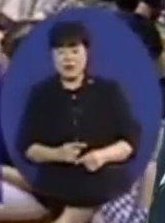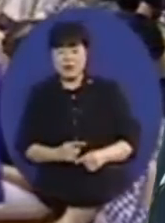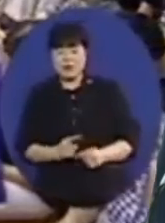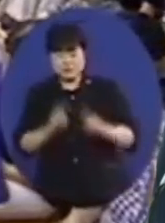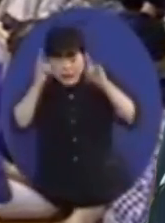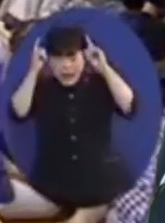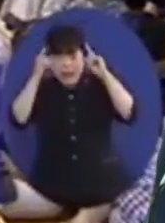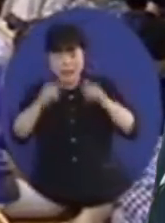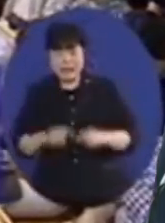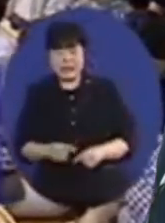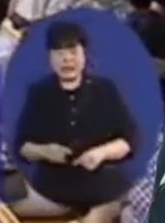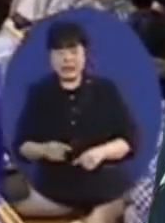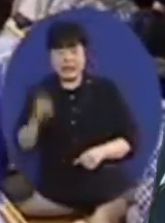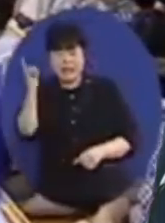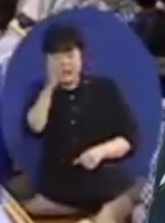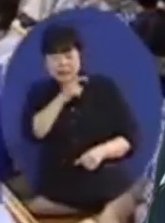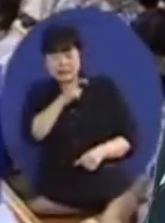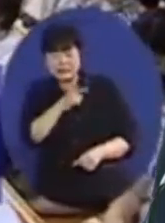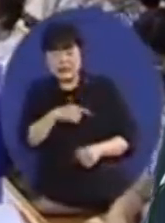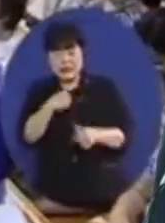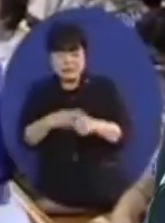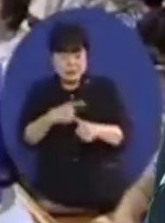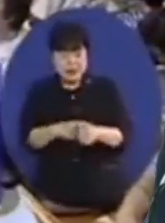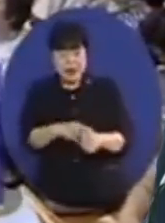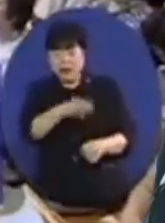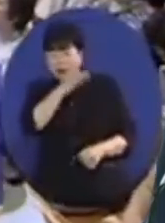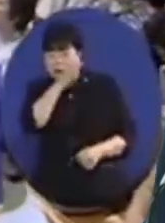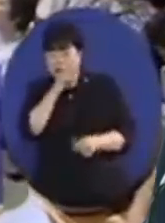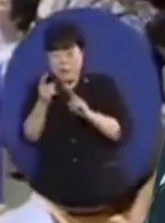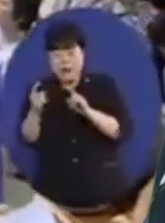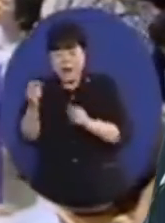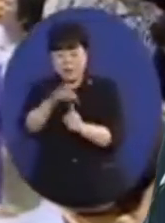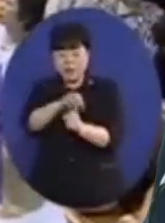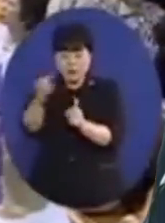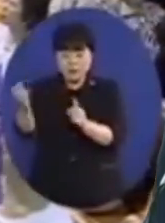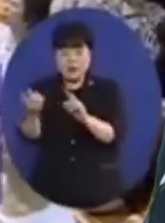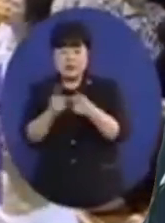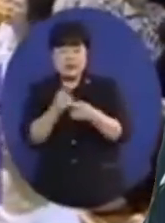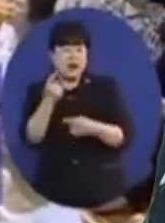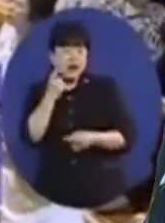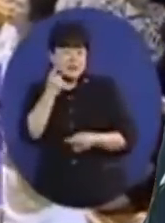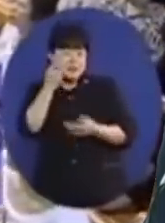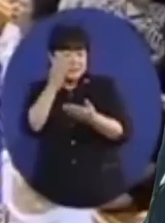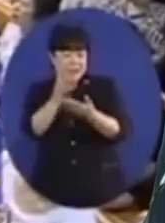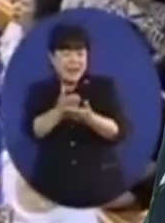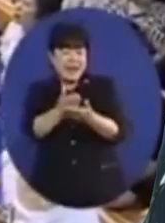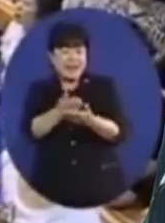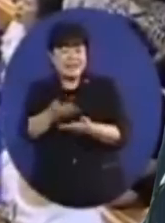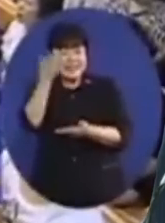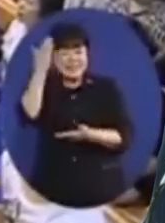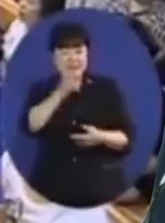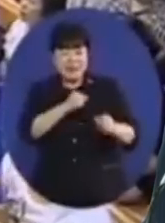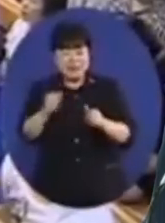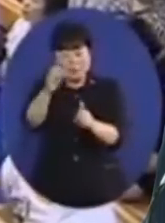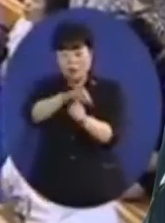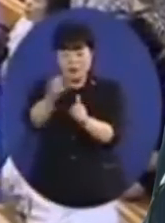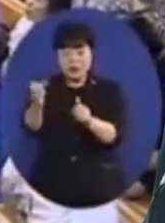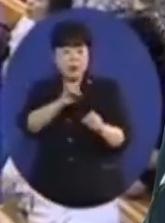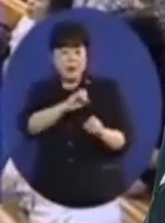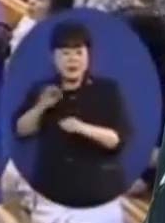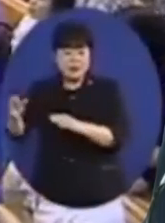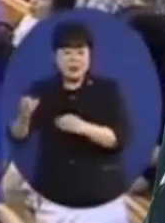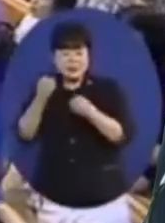노여움과 아기와 비방과 너의 입의 부끄러운 말들을 다 벗어버려요 너희가 서로 거짓말을 하지 말라 옛 사람을 그 행위를